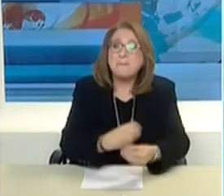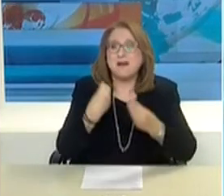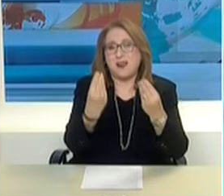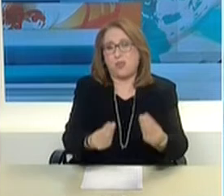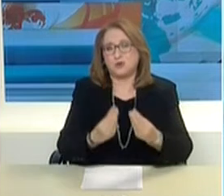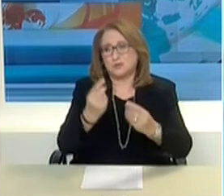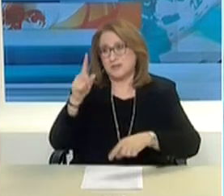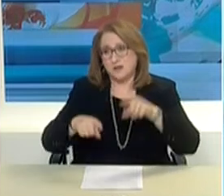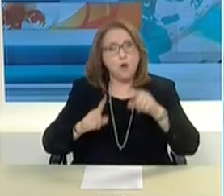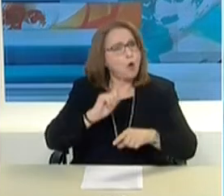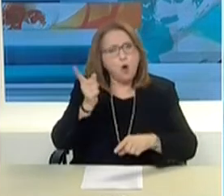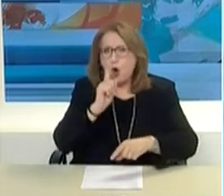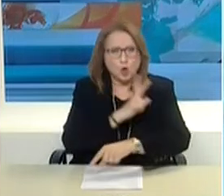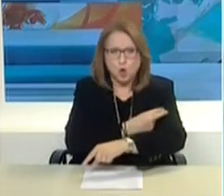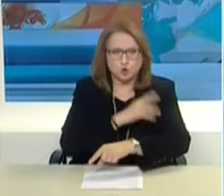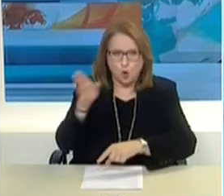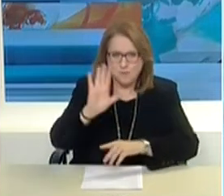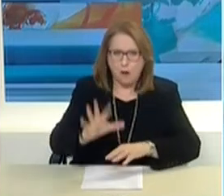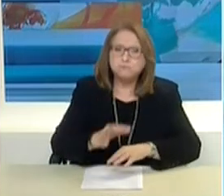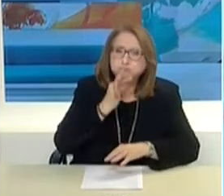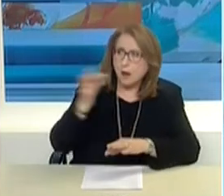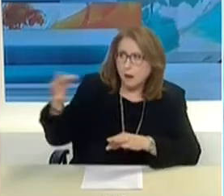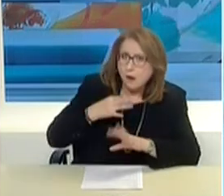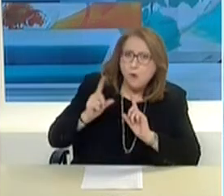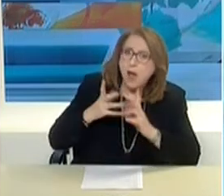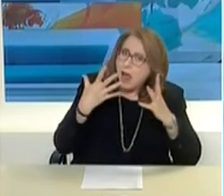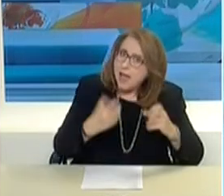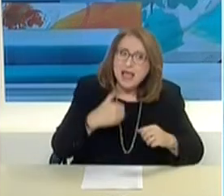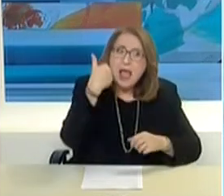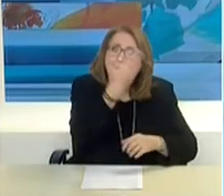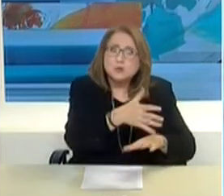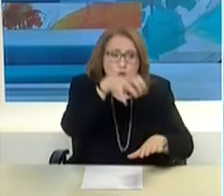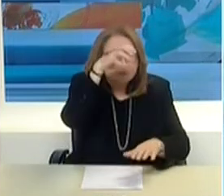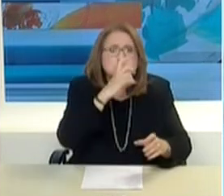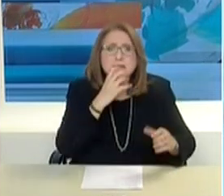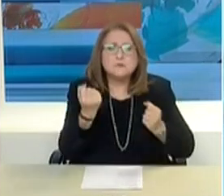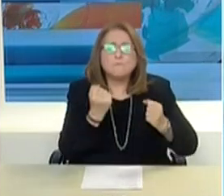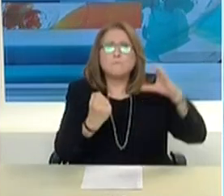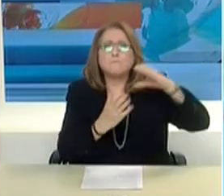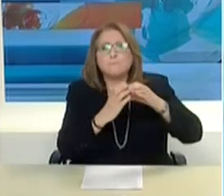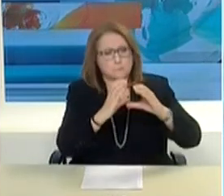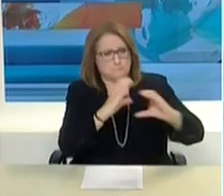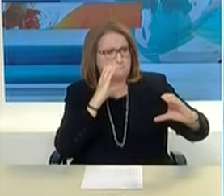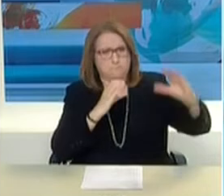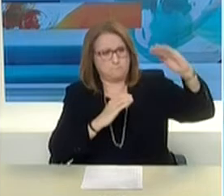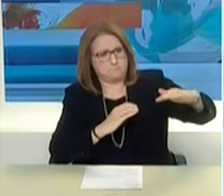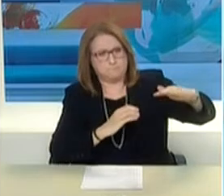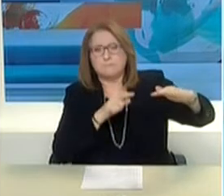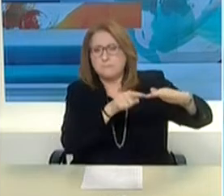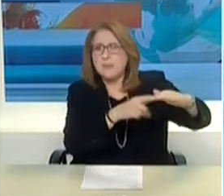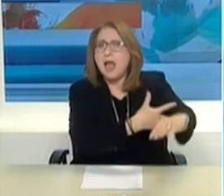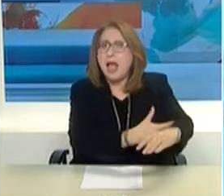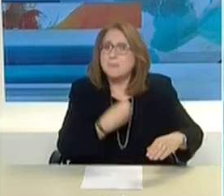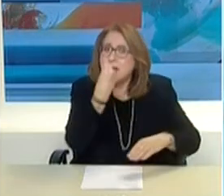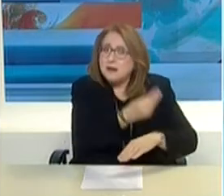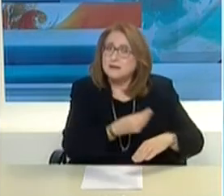αιμοδοσίας, όχι στα νοσοκομεία, και να δώσουν αίμα. Όπως τόνισε σήμερα και ο Υπουργός μας, μένουμε σπίτι, βγαίνουμε για να